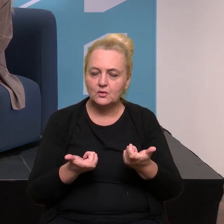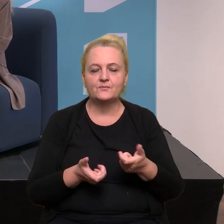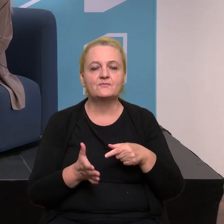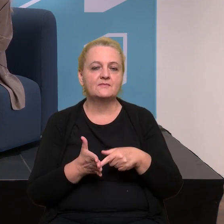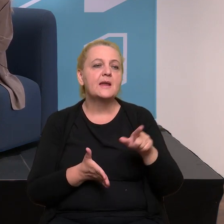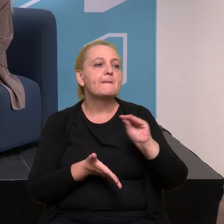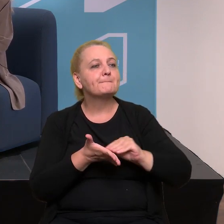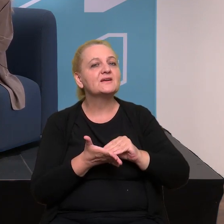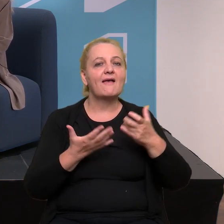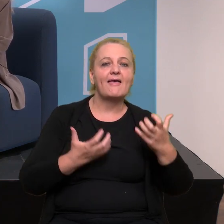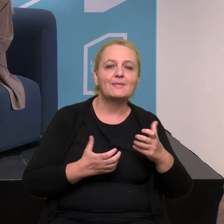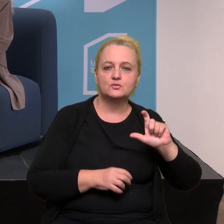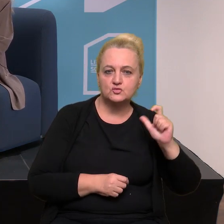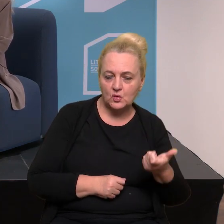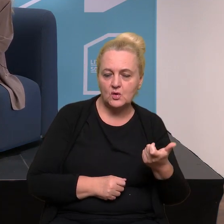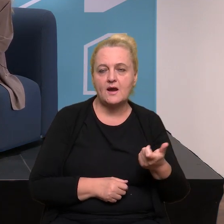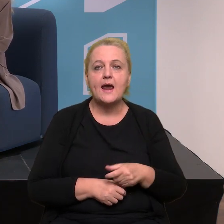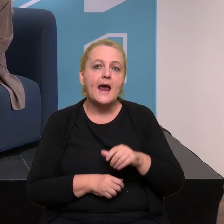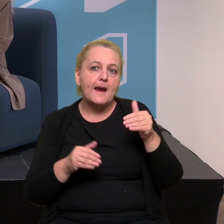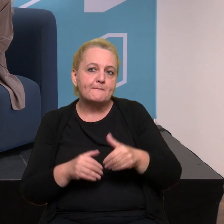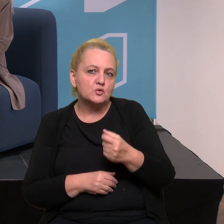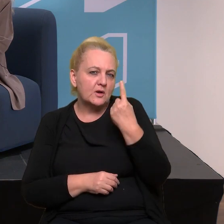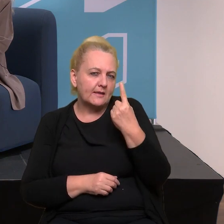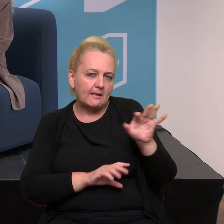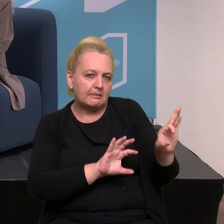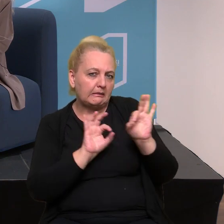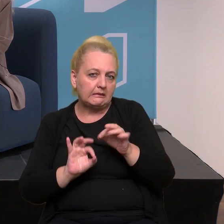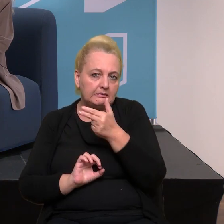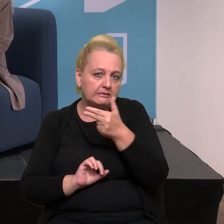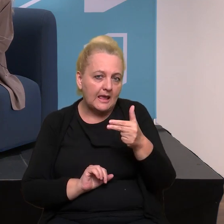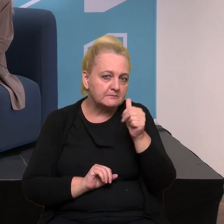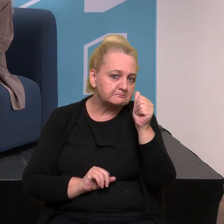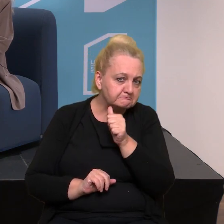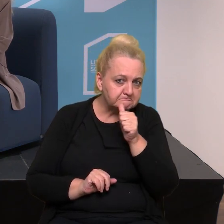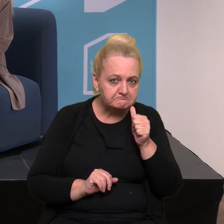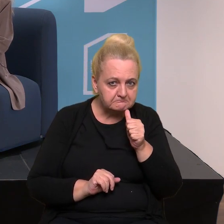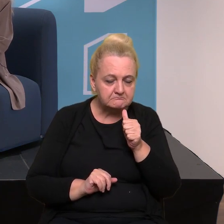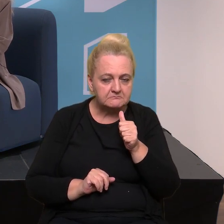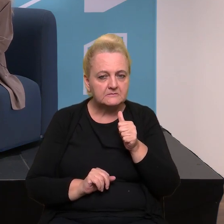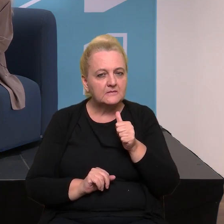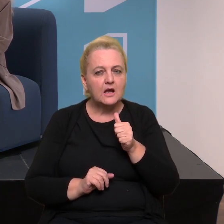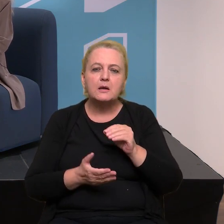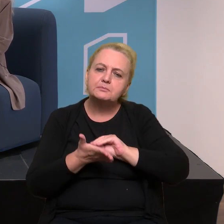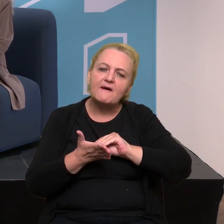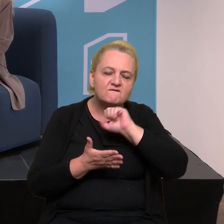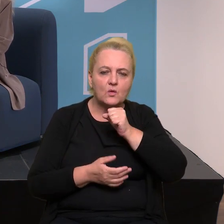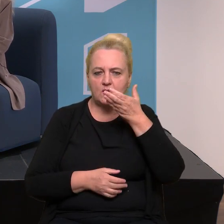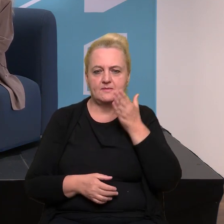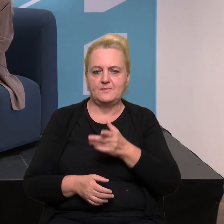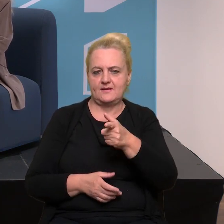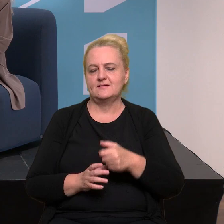pisze ci się bardzo chętnie, ale czy jest jakiś jeden temat tabu, którego byś nie poruszyła?